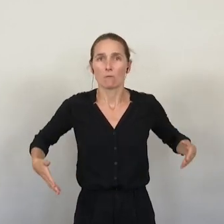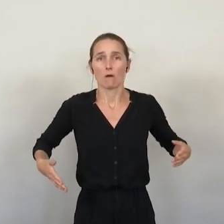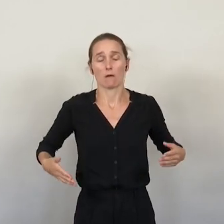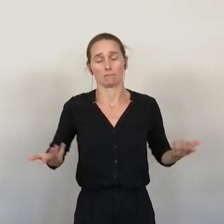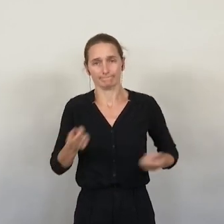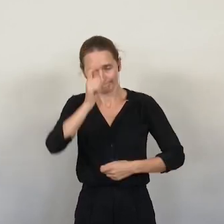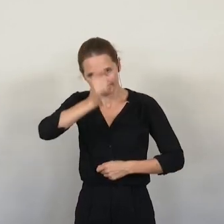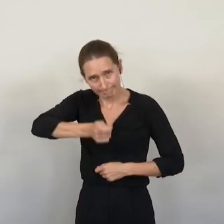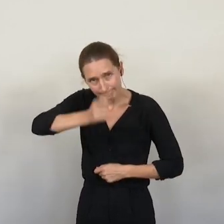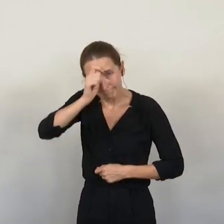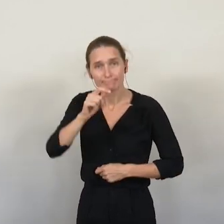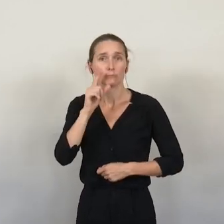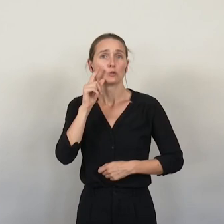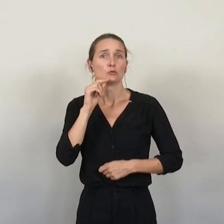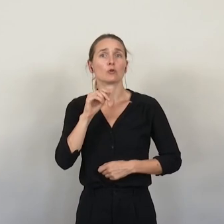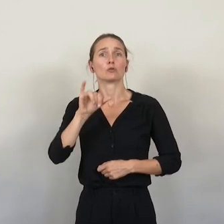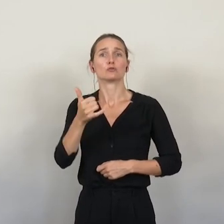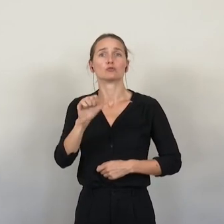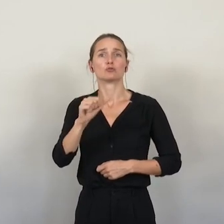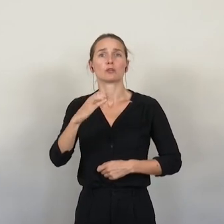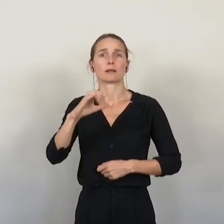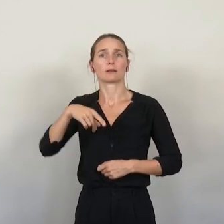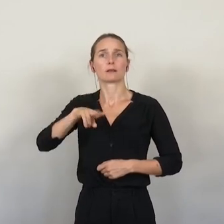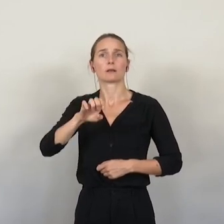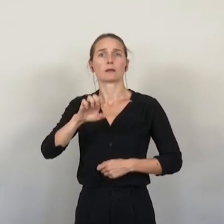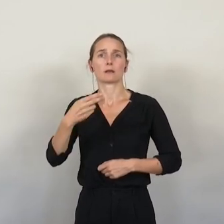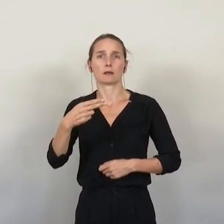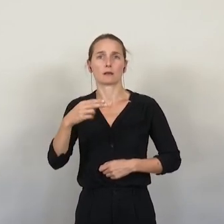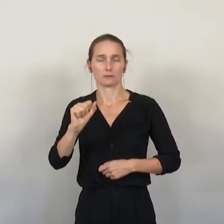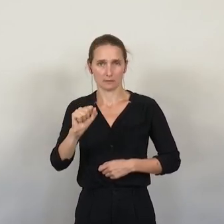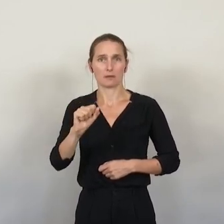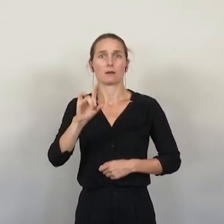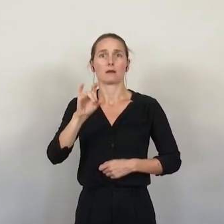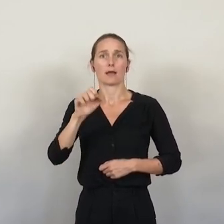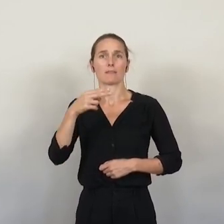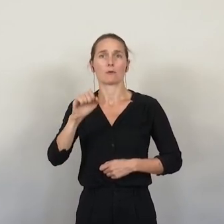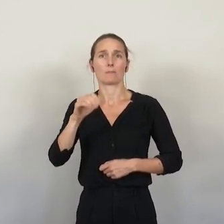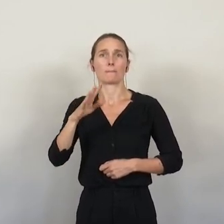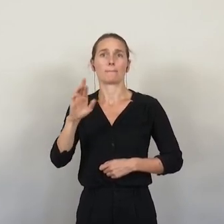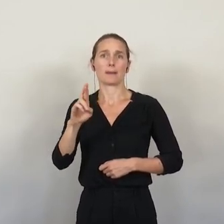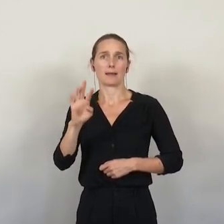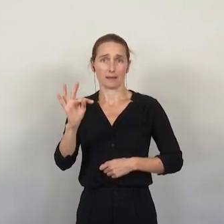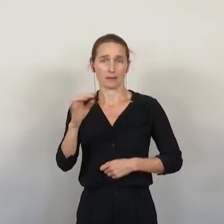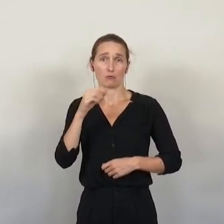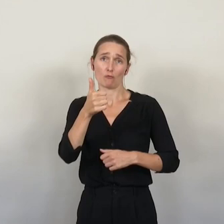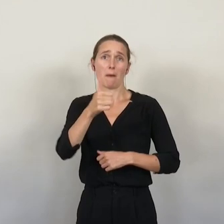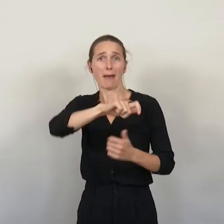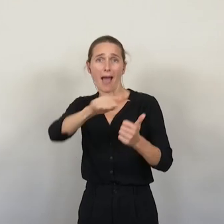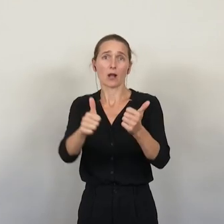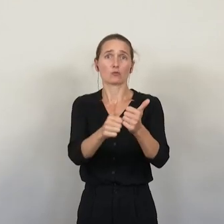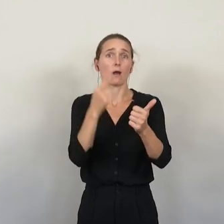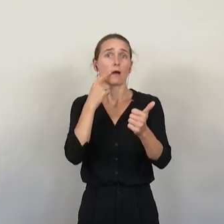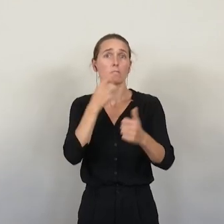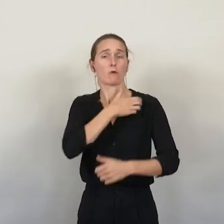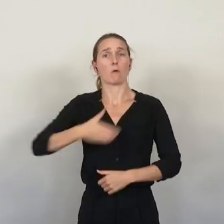hbert Jacques hbert qui avait été adjoint d'ubert du Bedou qui est décédé cet été à un âge